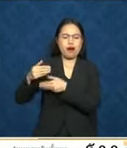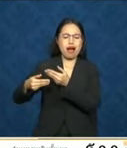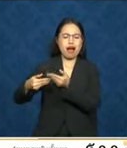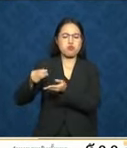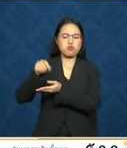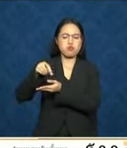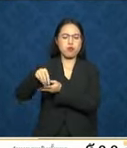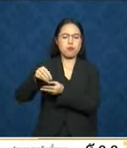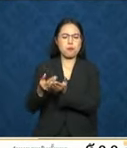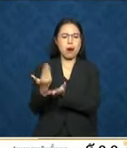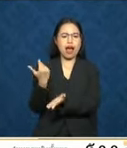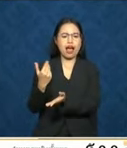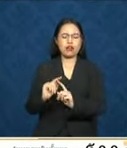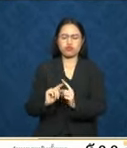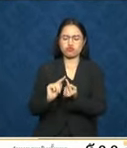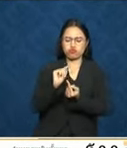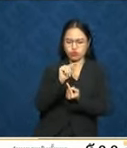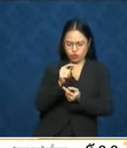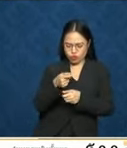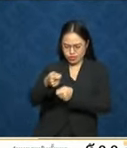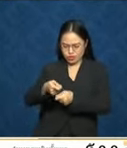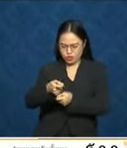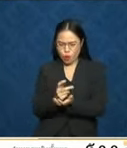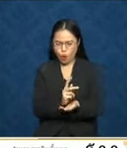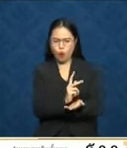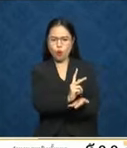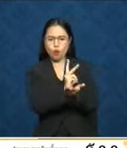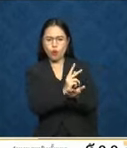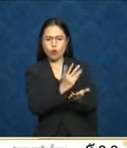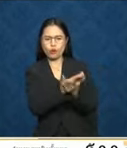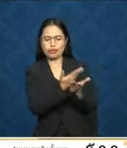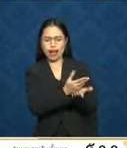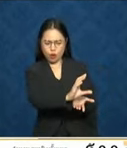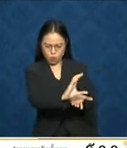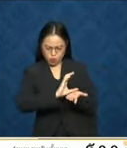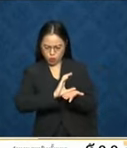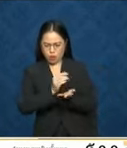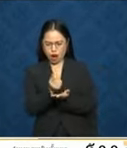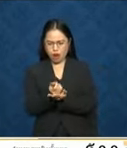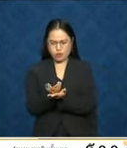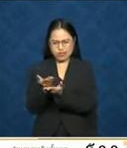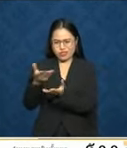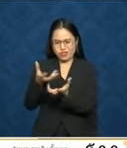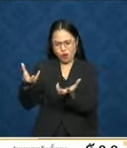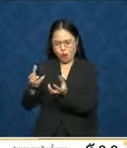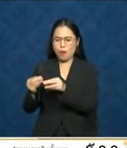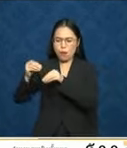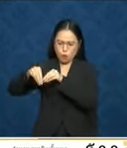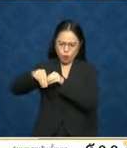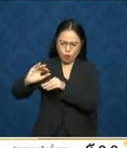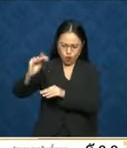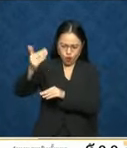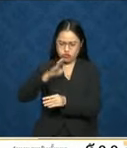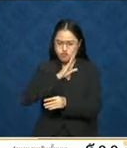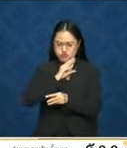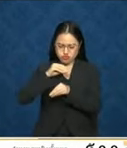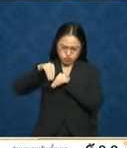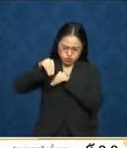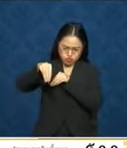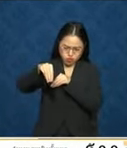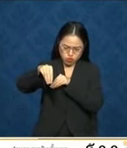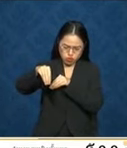ครับยังต้องกู้หนี้ยืมสินมาปลูกก่อนเมื่อผลผลิตได้น้อยราคา